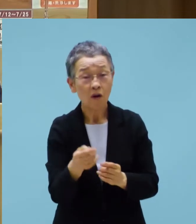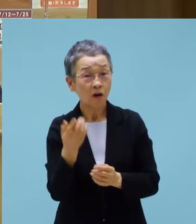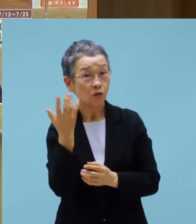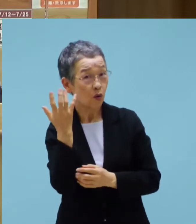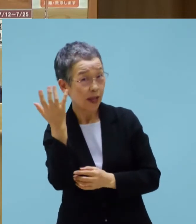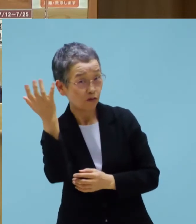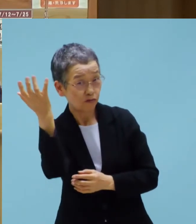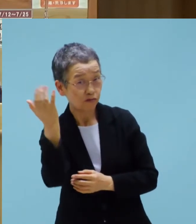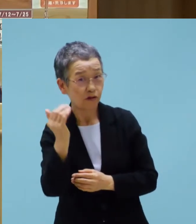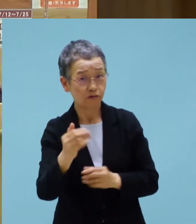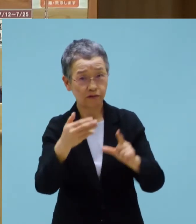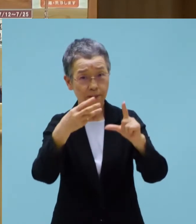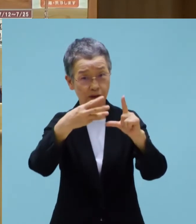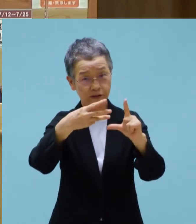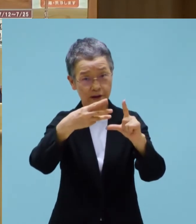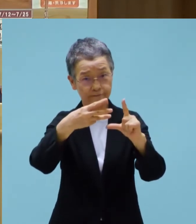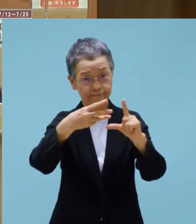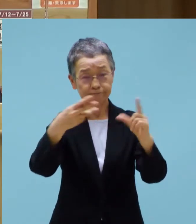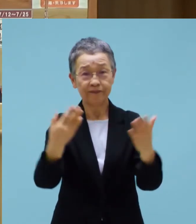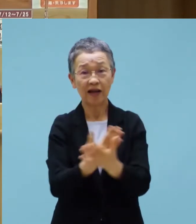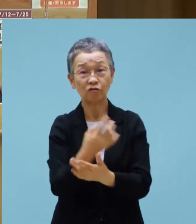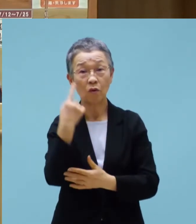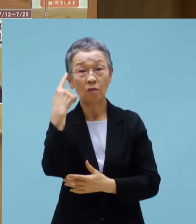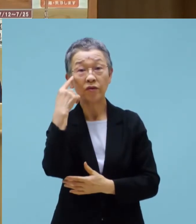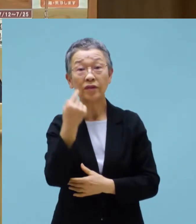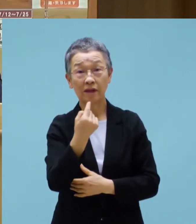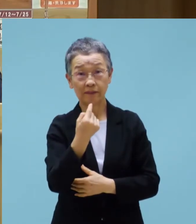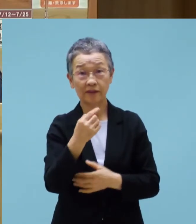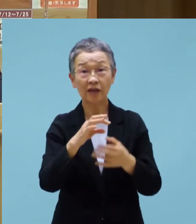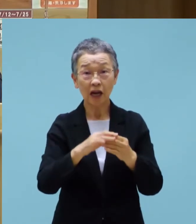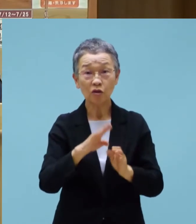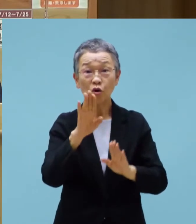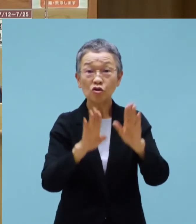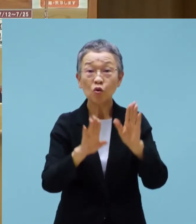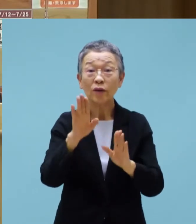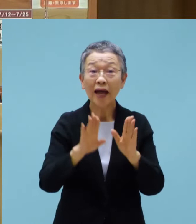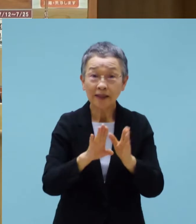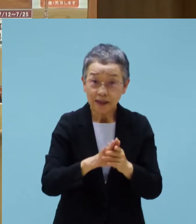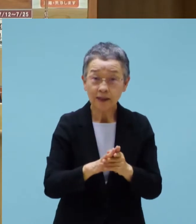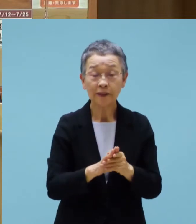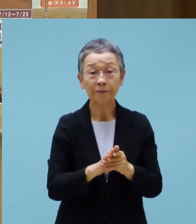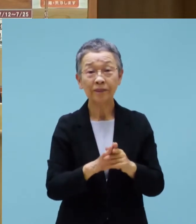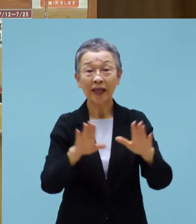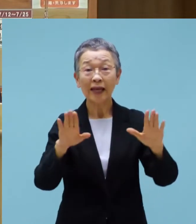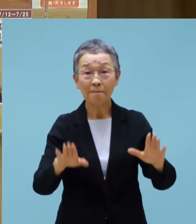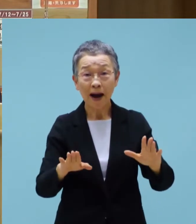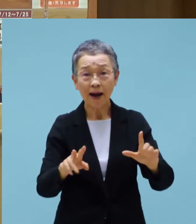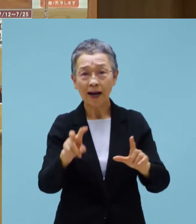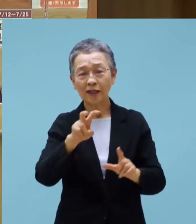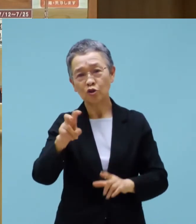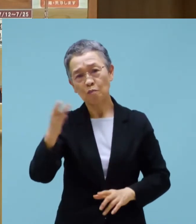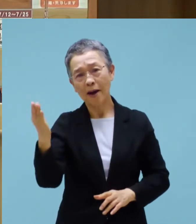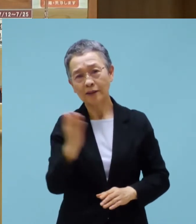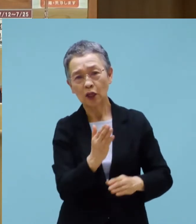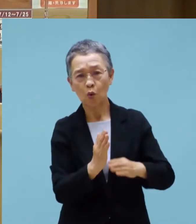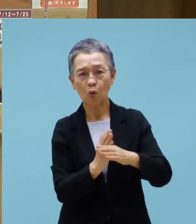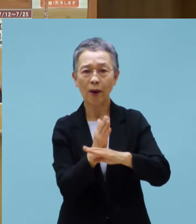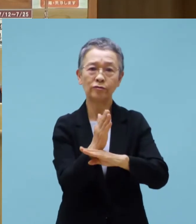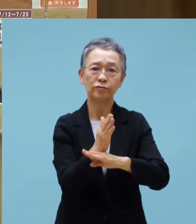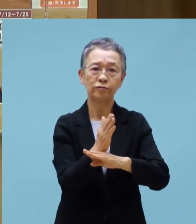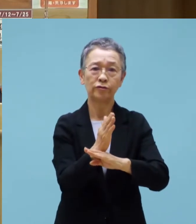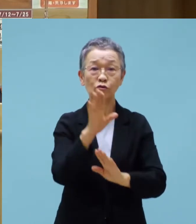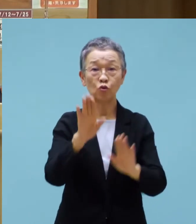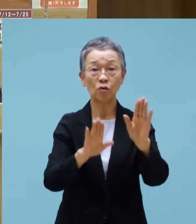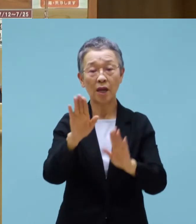くるので、そういった状況に、今 20% を超えるという状況になってます